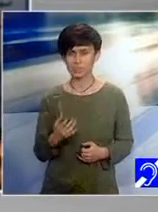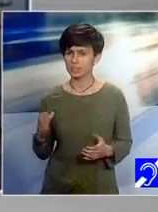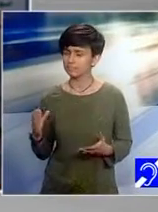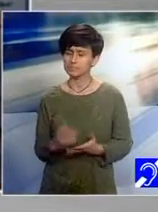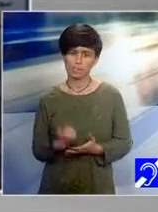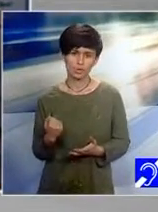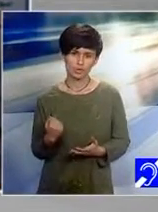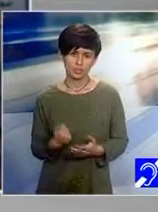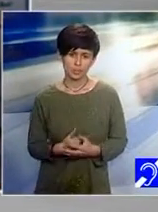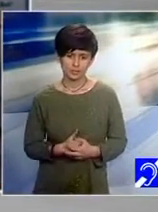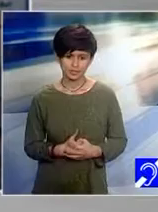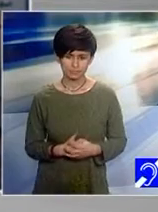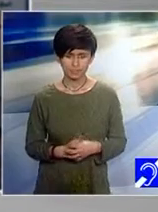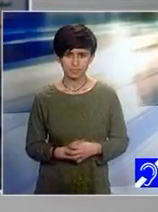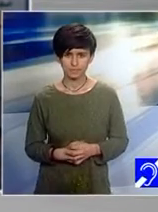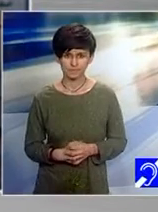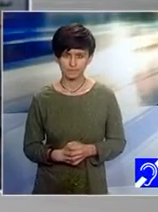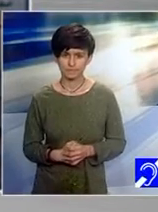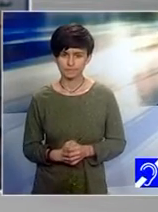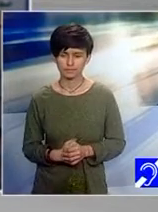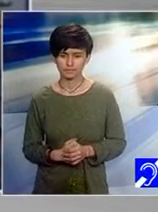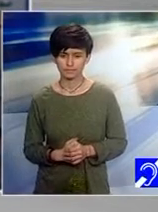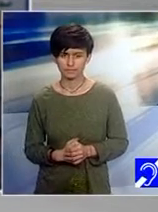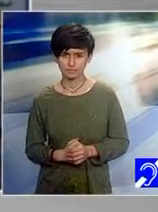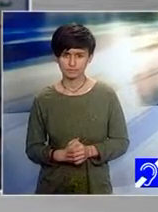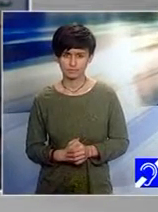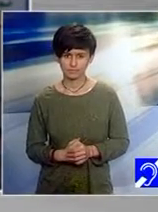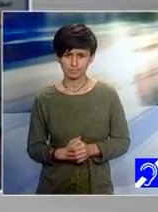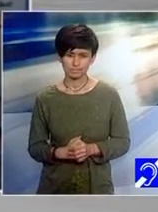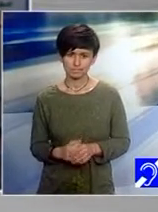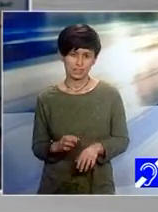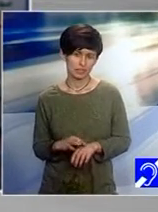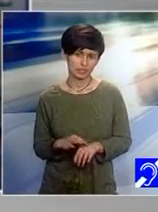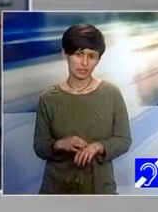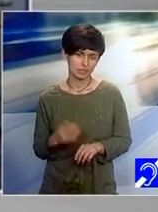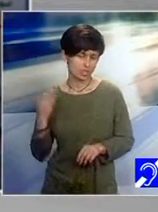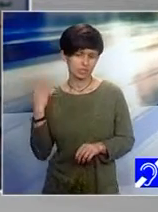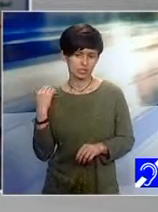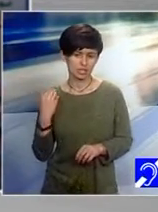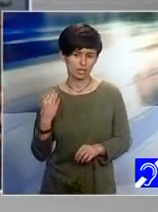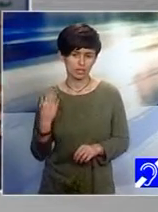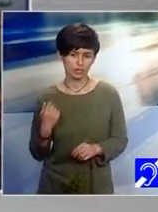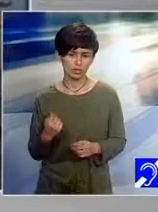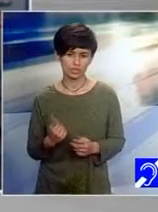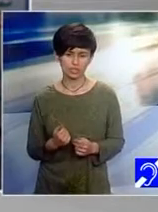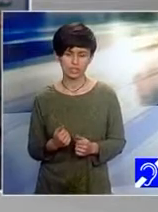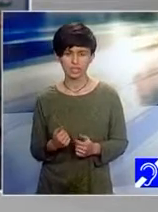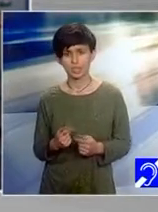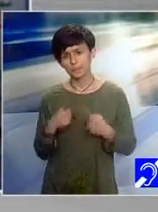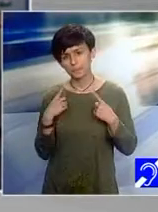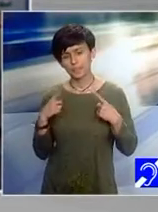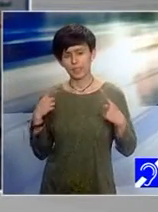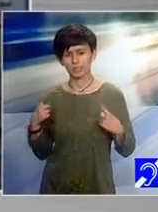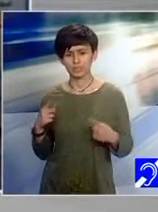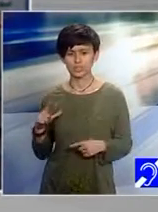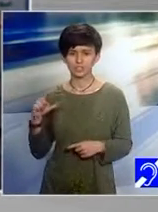reușită din acest punct de vedere. Doctoranzii au fost în marea parte doctoranzii domnului profesor